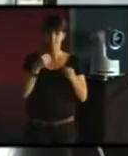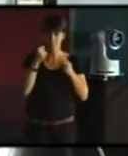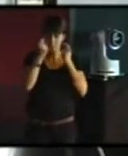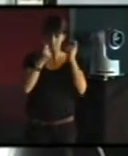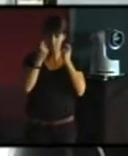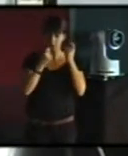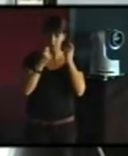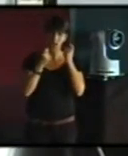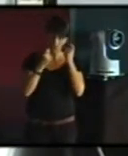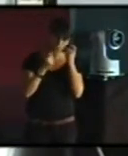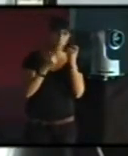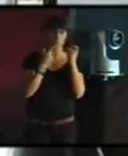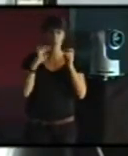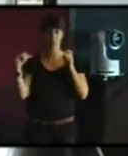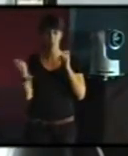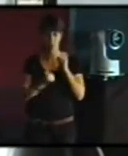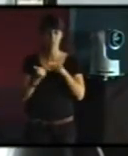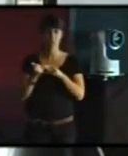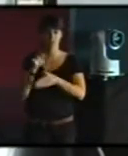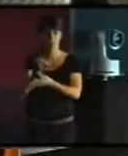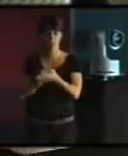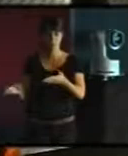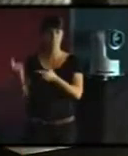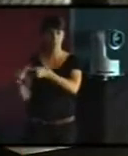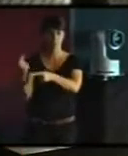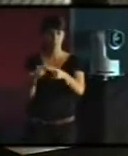à un autre niveau. Donc, s'il s'agit de flux,